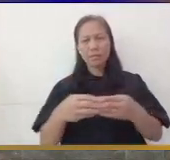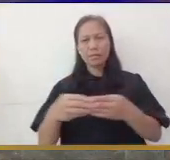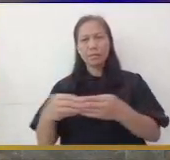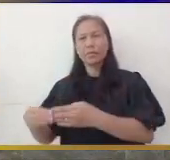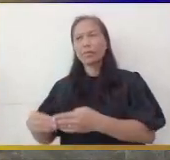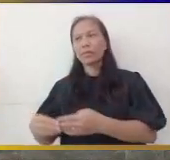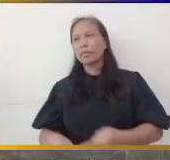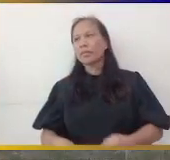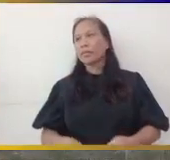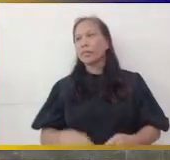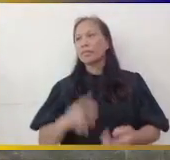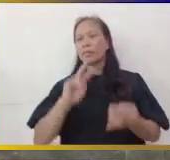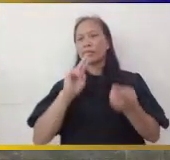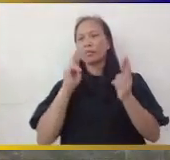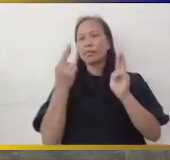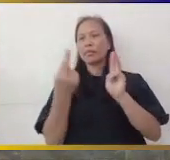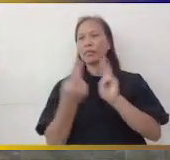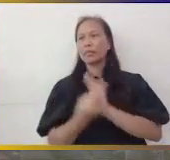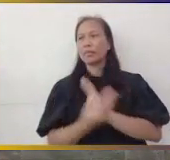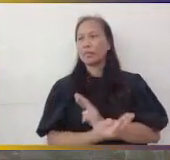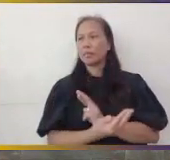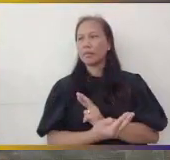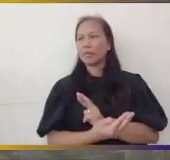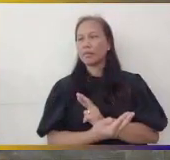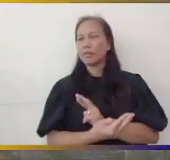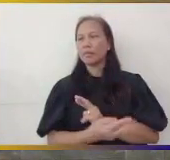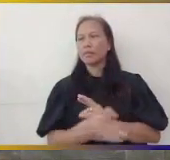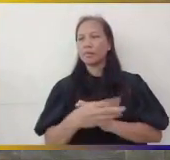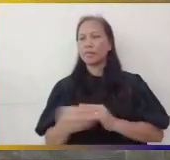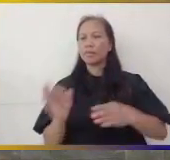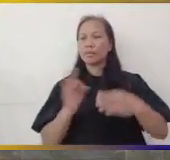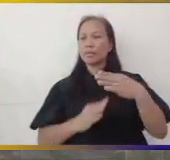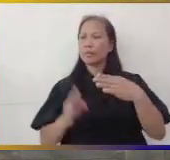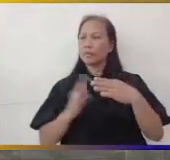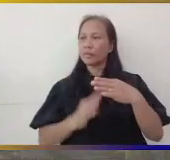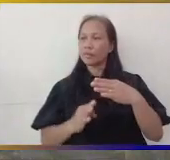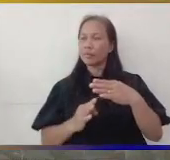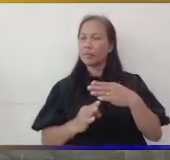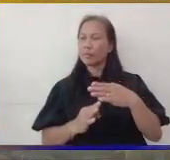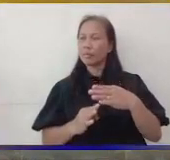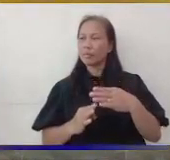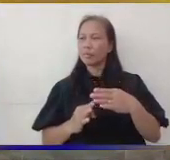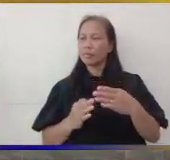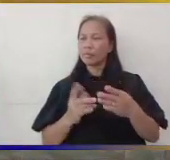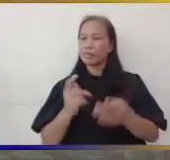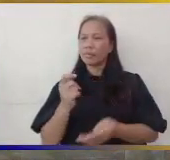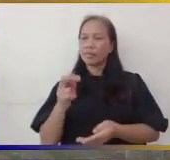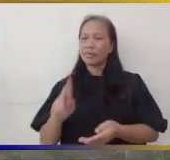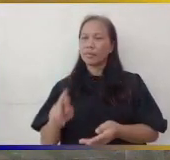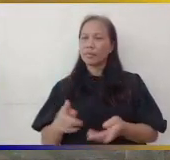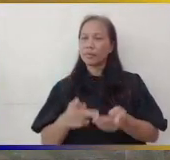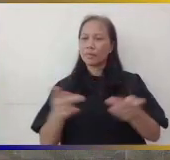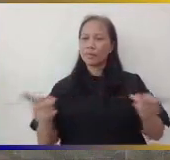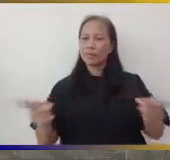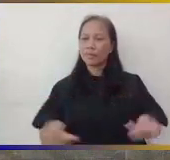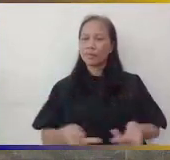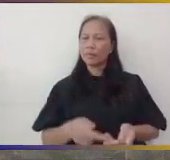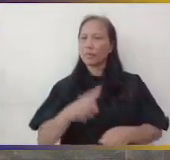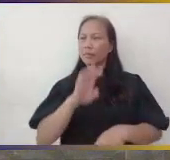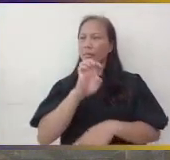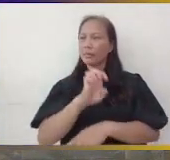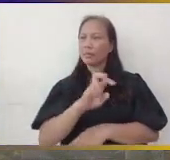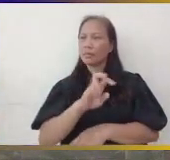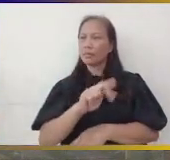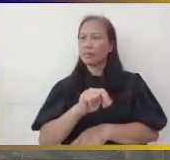y naglatag talaga ng foundation ng reformation doon po sa lugar ng England at